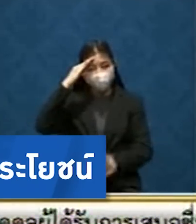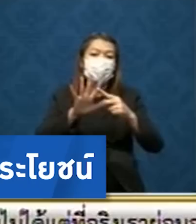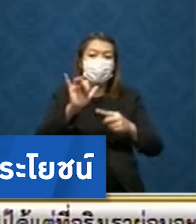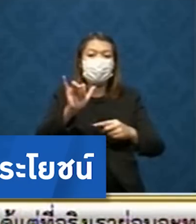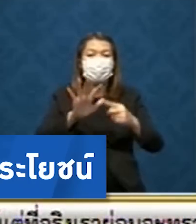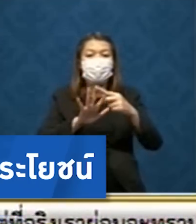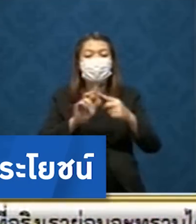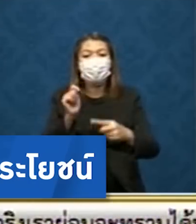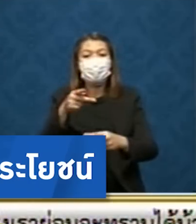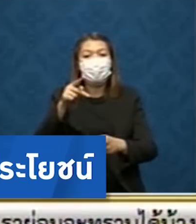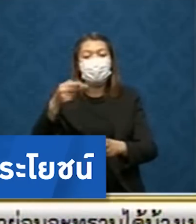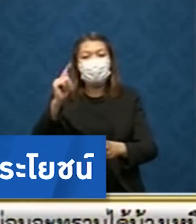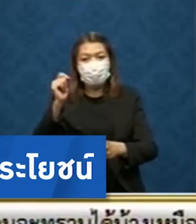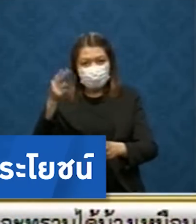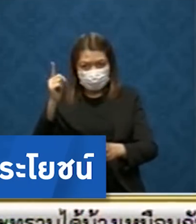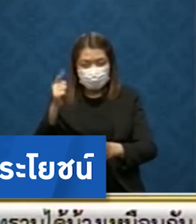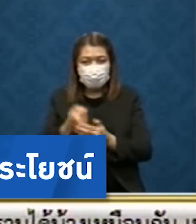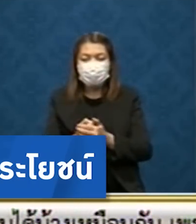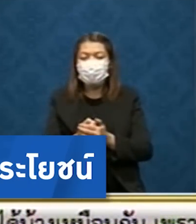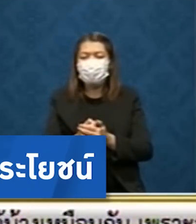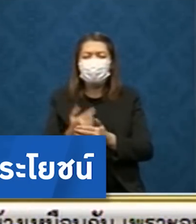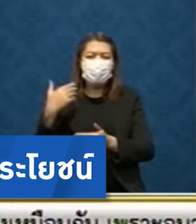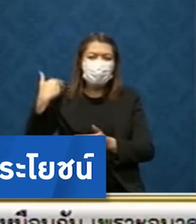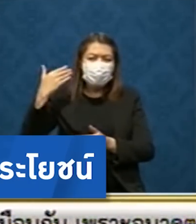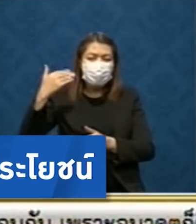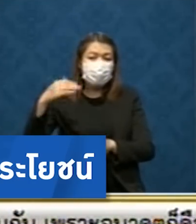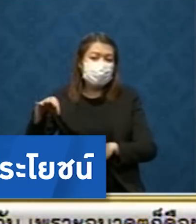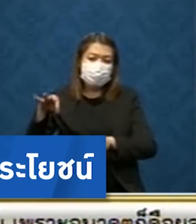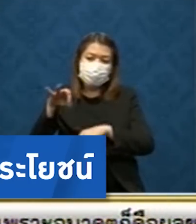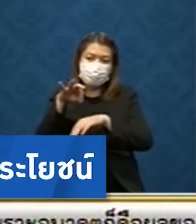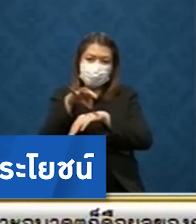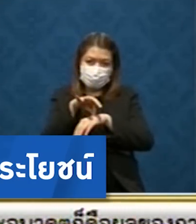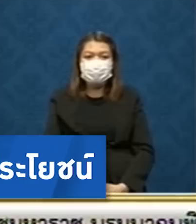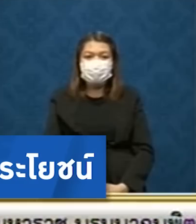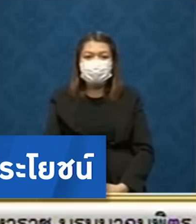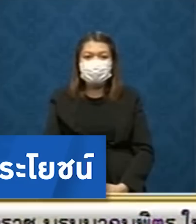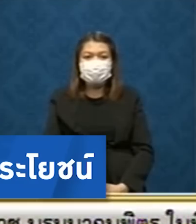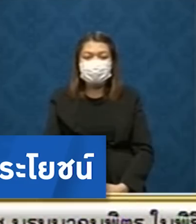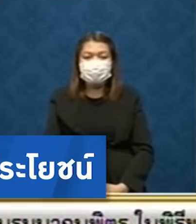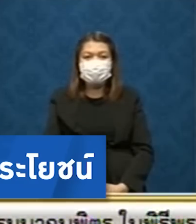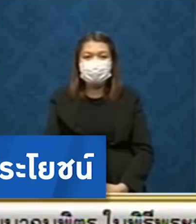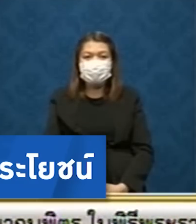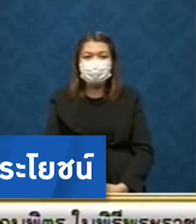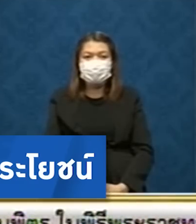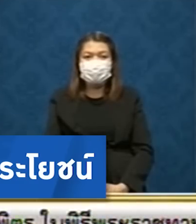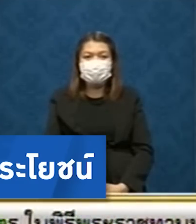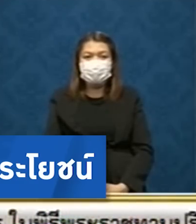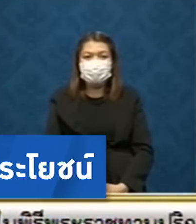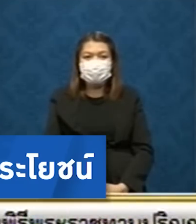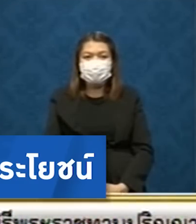กอดคอตั้งแต่พลเอกประยุทธ์จันทร์โอชาเข้ามาบริหารประเทศได้สร้างความ